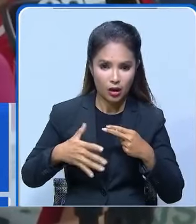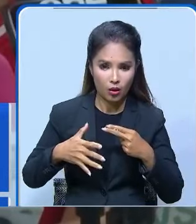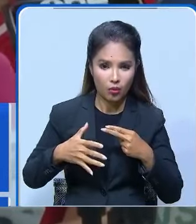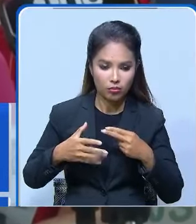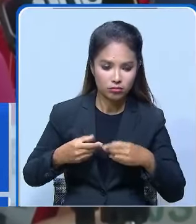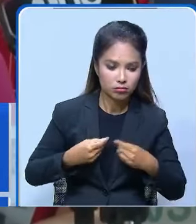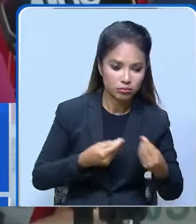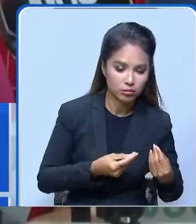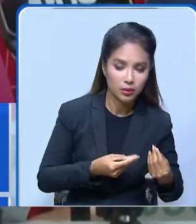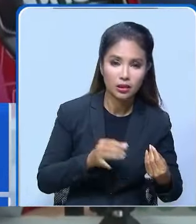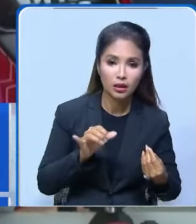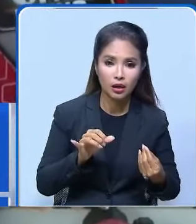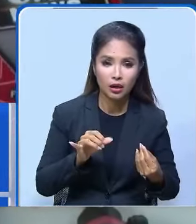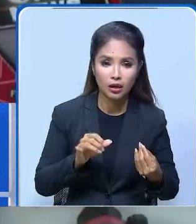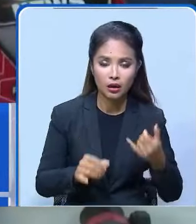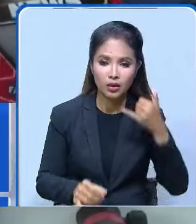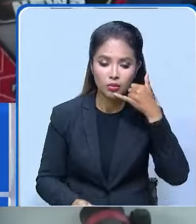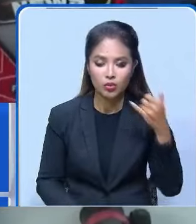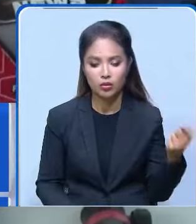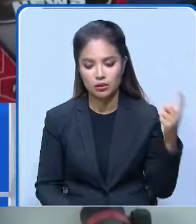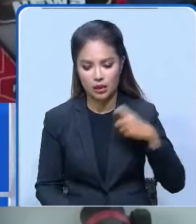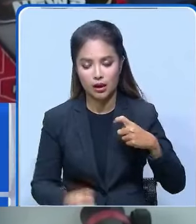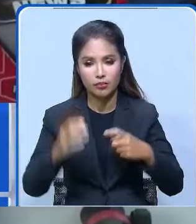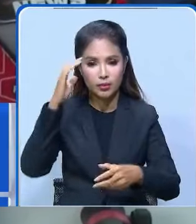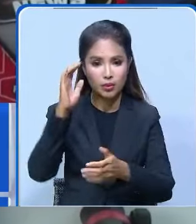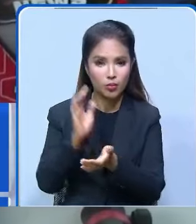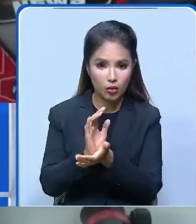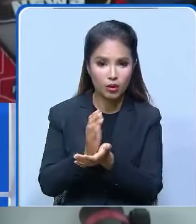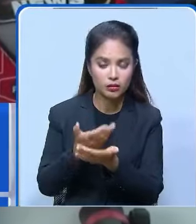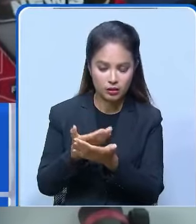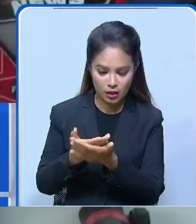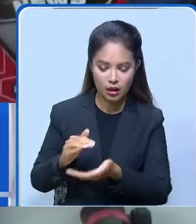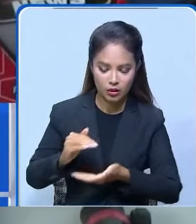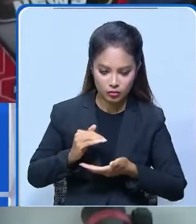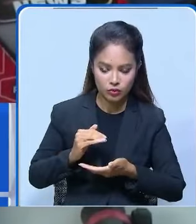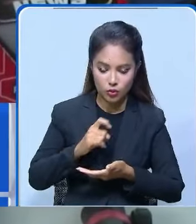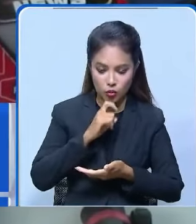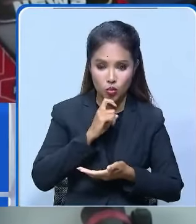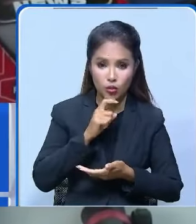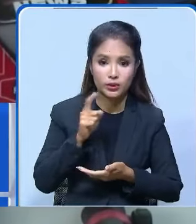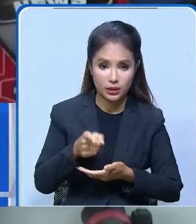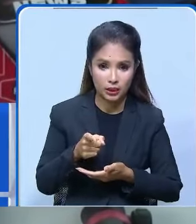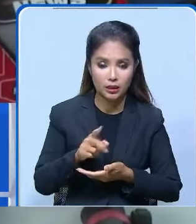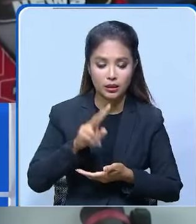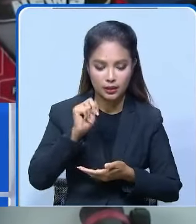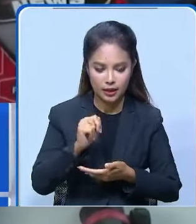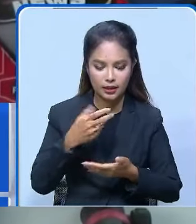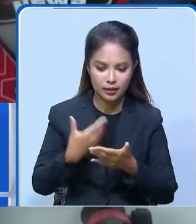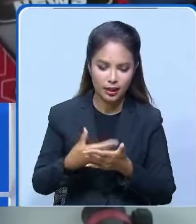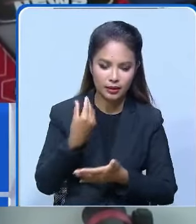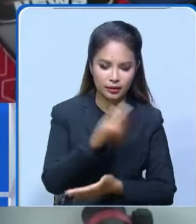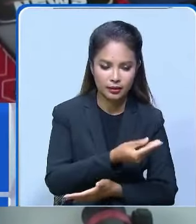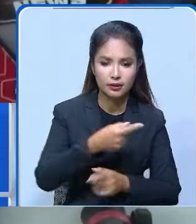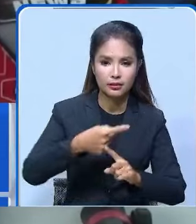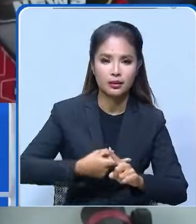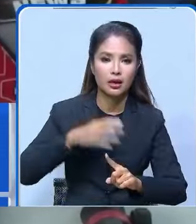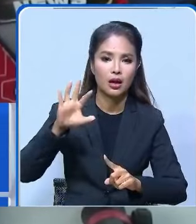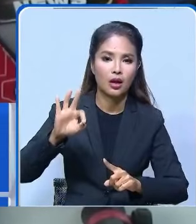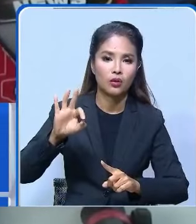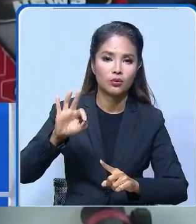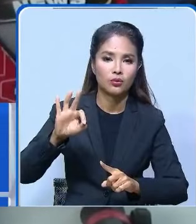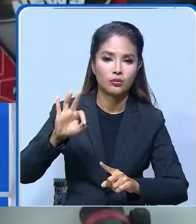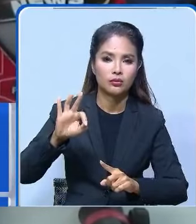ยสอบถามตำรวจเจ้าของคดียอมรับว่าเงินเนี่ยมาอยู่ที่ตนเองจริงและนัดหมายนำเงินมาคืนสิ้นเดือนกันยายนแต่จนถึ